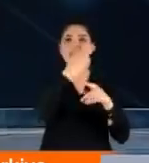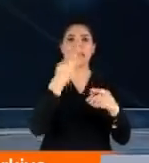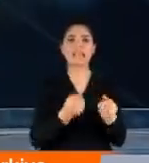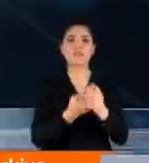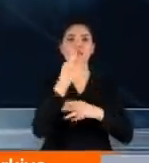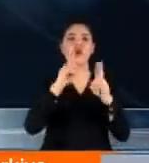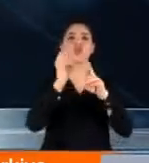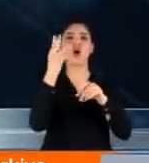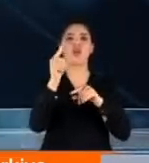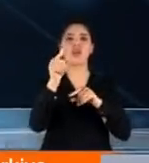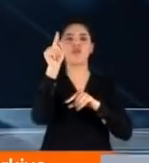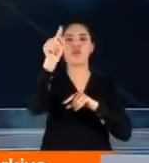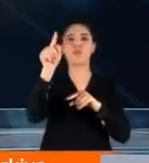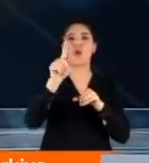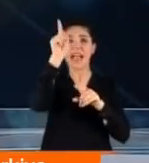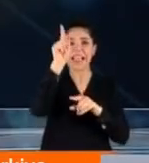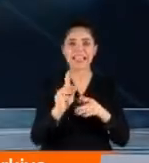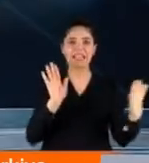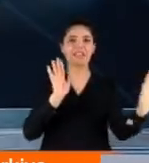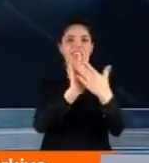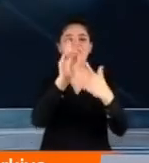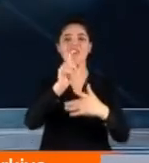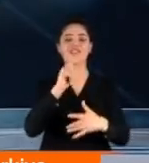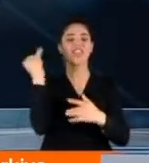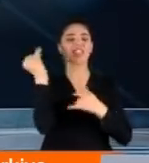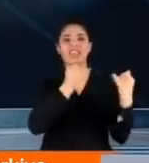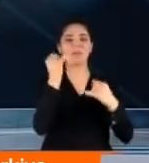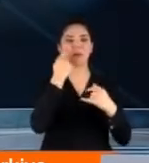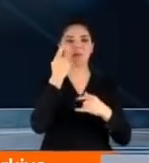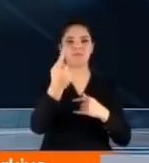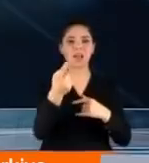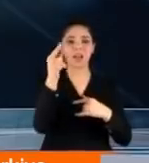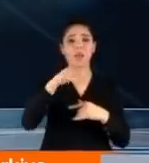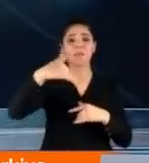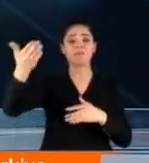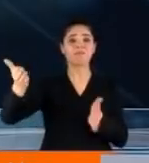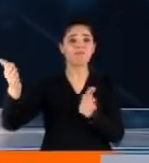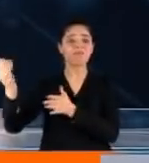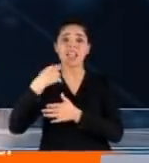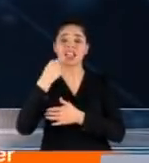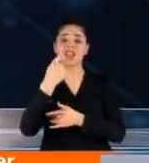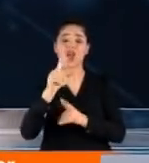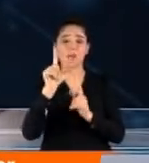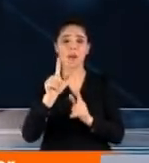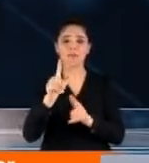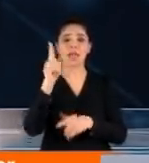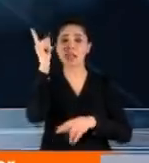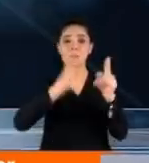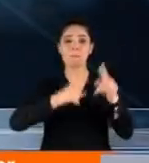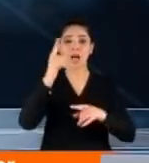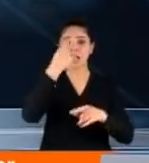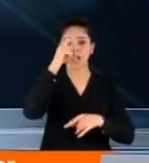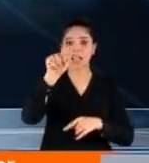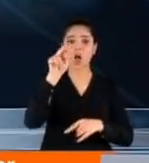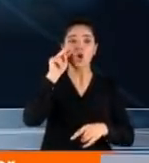Koronavirüs. İşte o dijital ekranla ilk kez karşılaşanların verdikleri tepkileri izleyeceğiz ama bir taraftan da şunu söylemek lazım belki de. Bazıları sadece